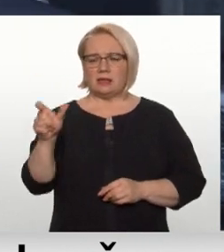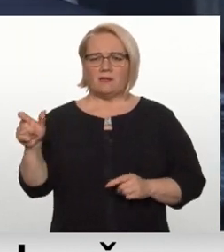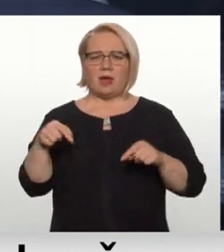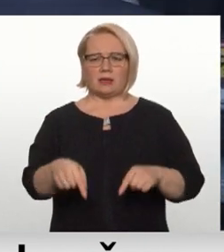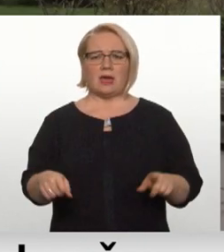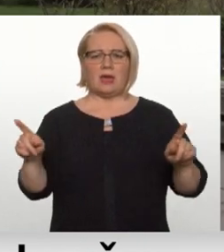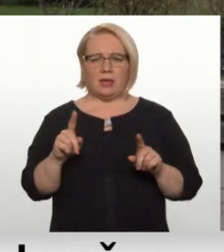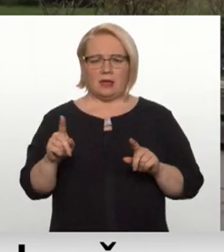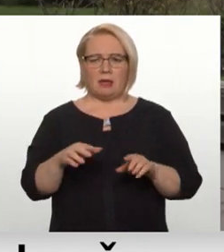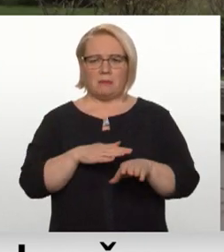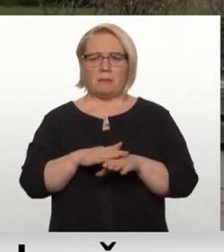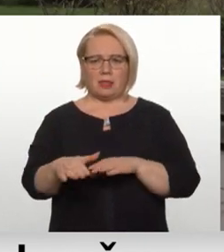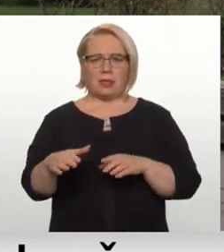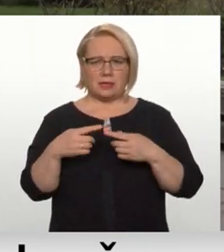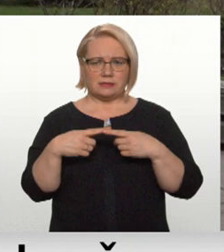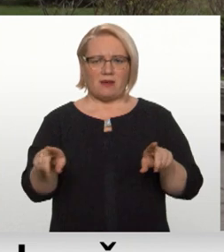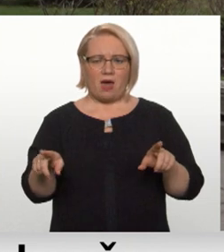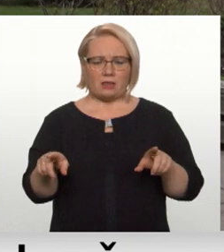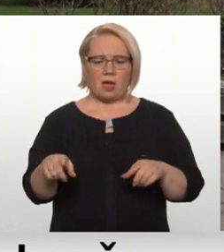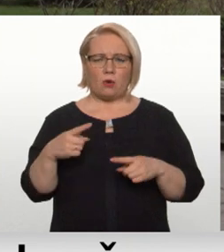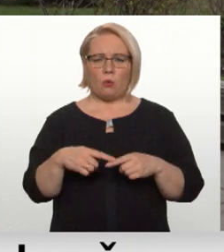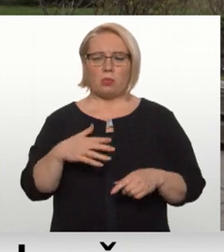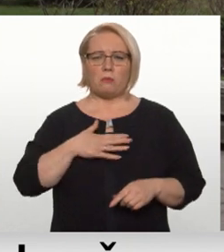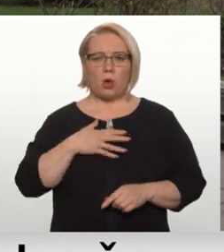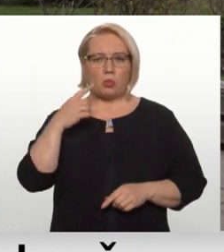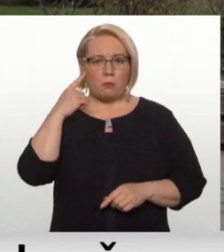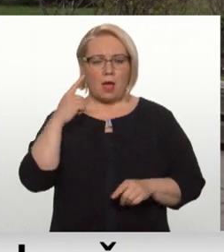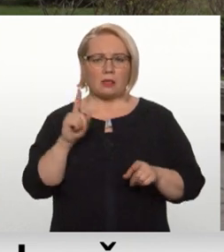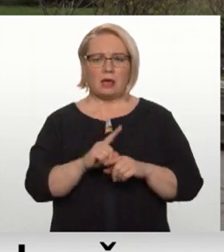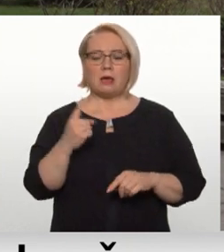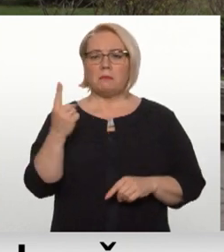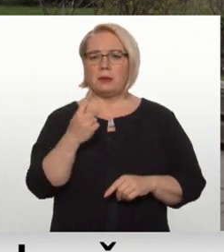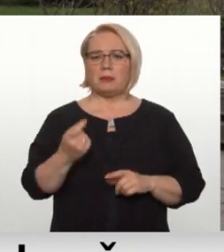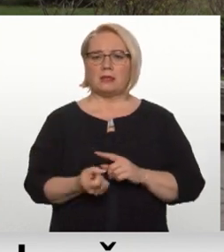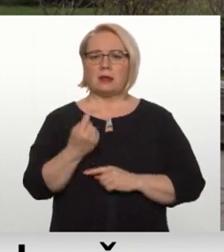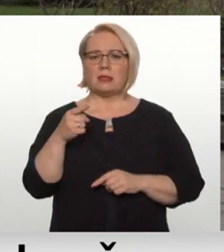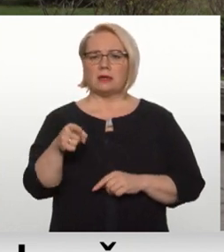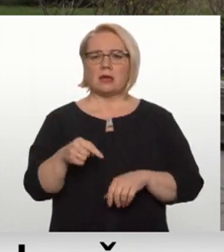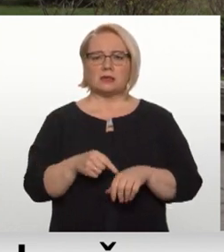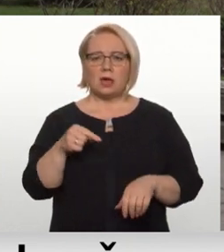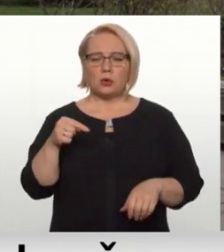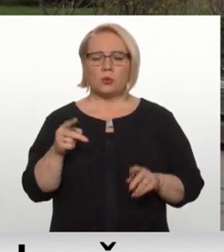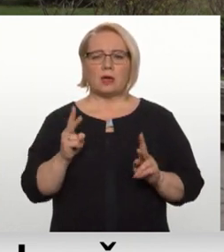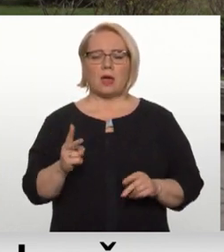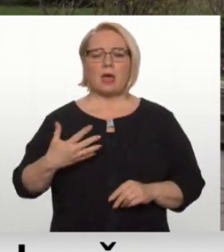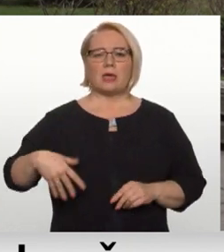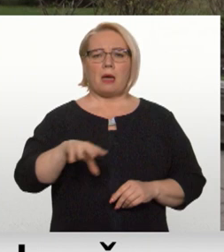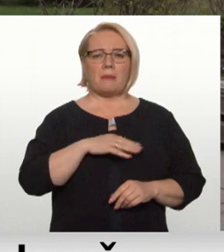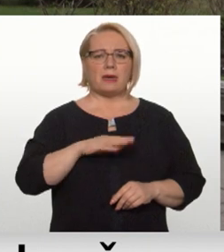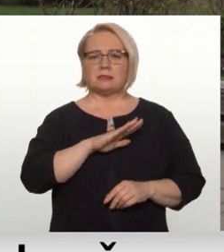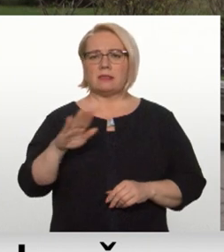ir pilnīgi savādāk. Un manuprāt, man arī pirmdien radās tā sajūta, kad ja mēs